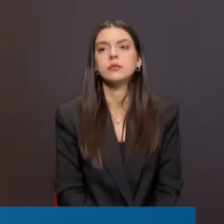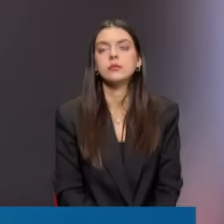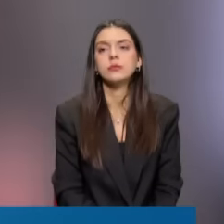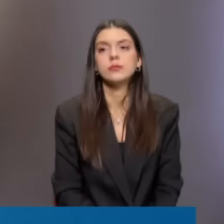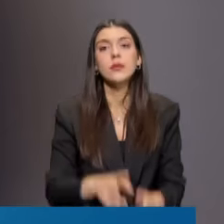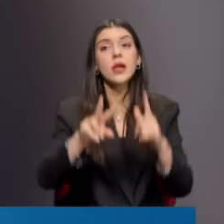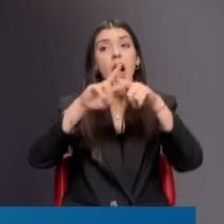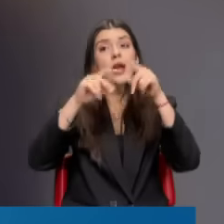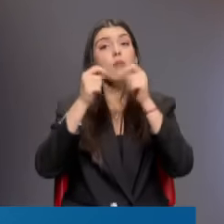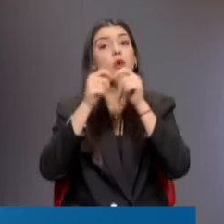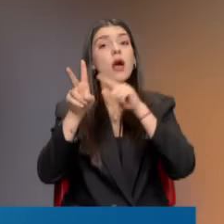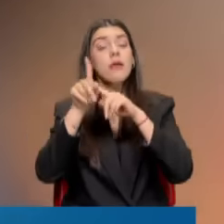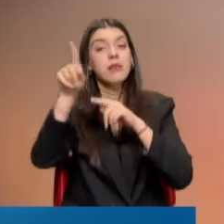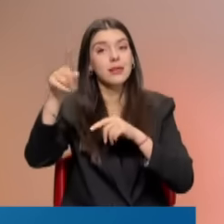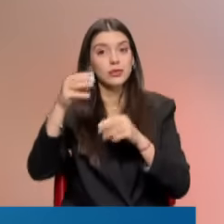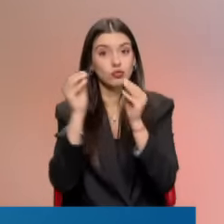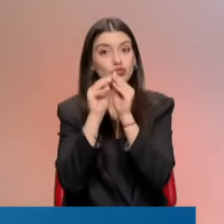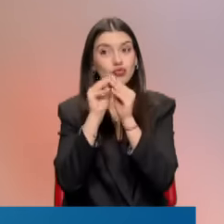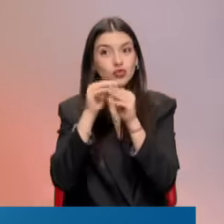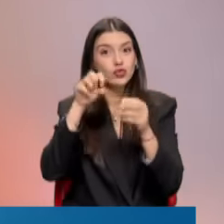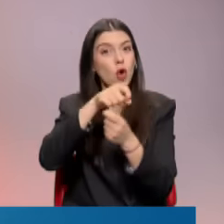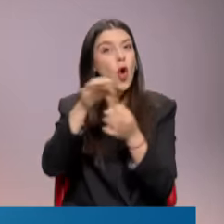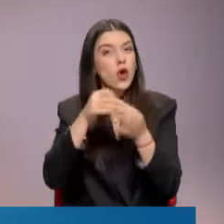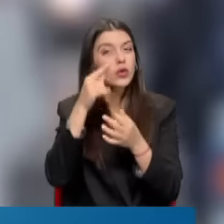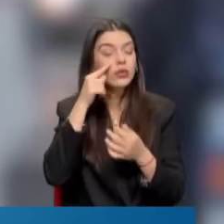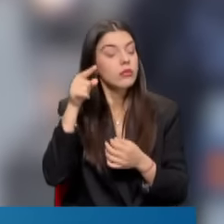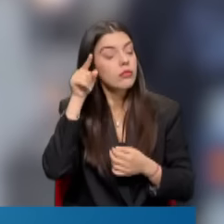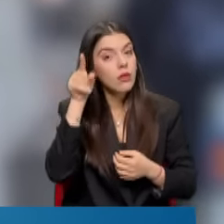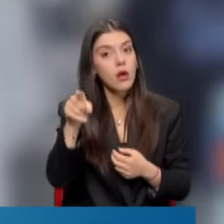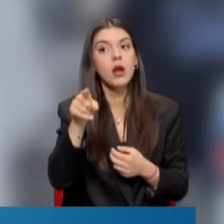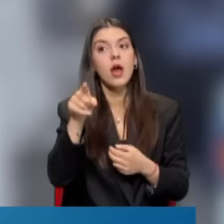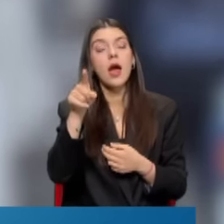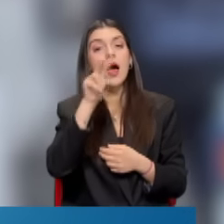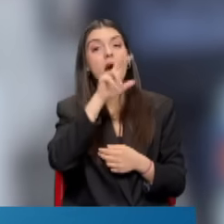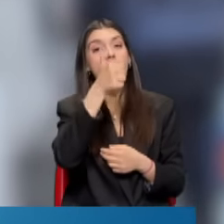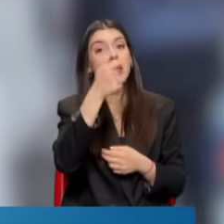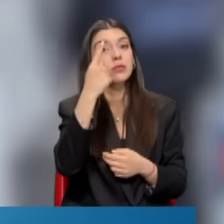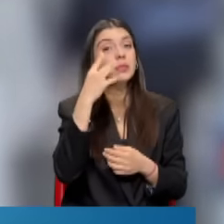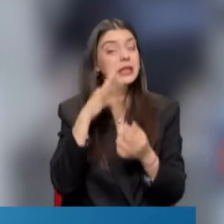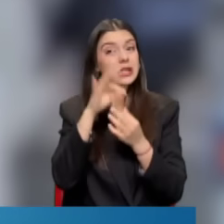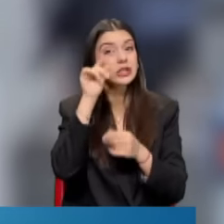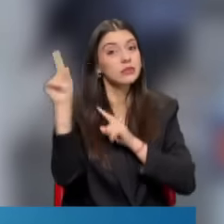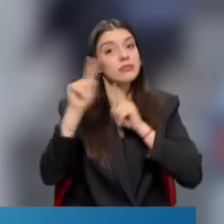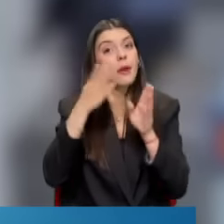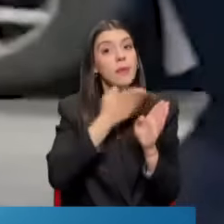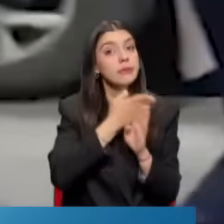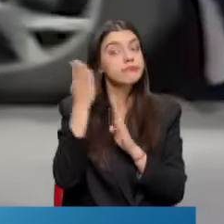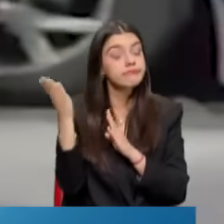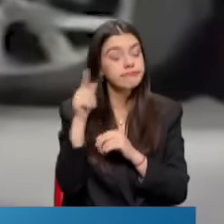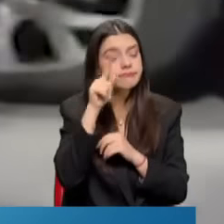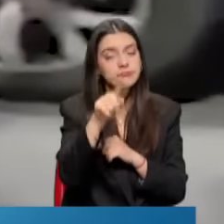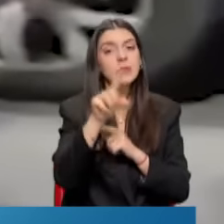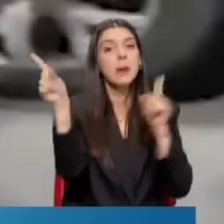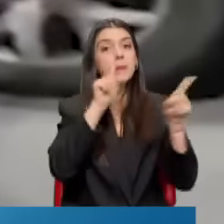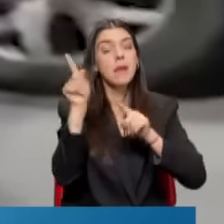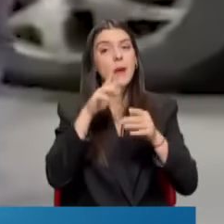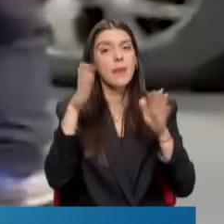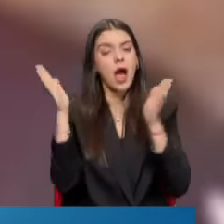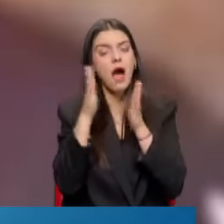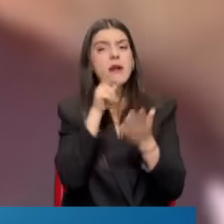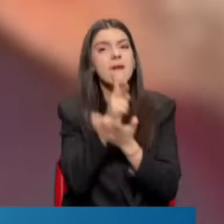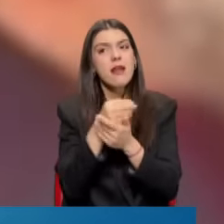Ayhan Bora Kaplan suç örgütüne ilişkin 20'si tutuklu 61 Sanığın yargılandığı davad İsa ara karar verildi mahkeme Ayhan